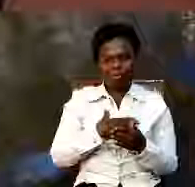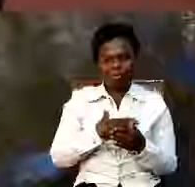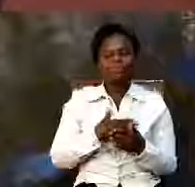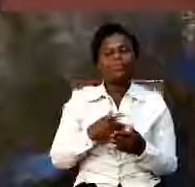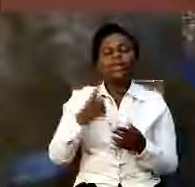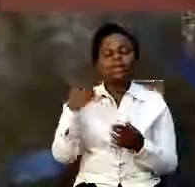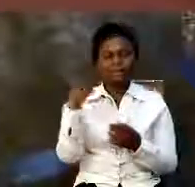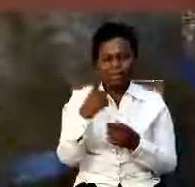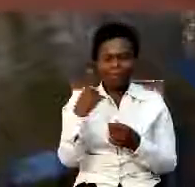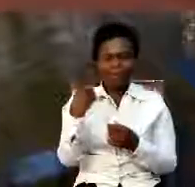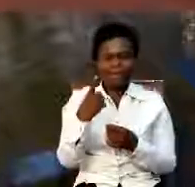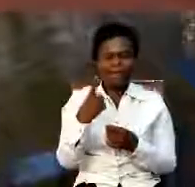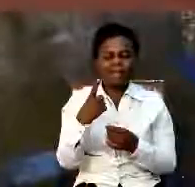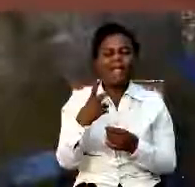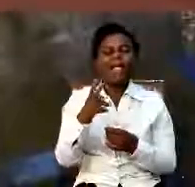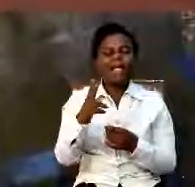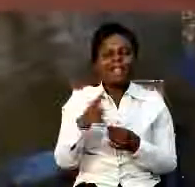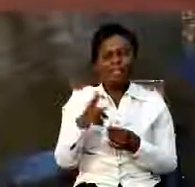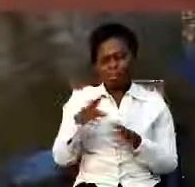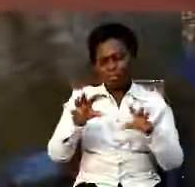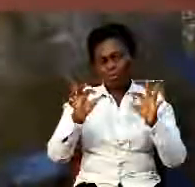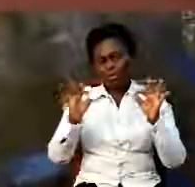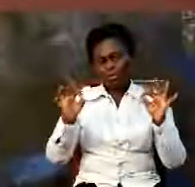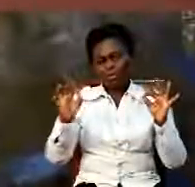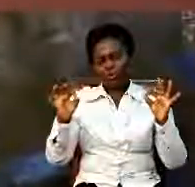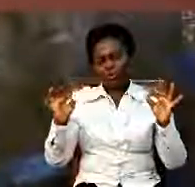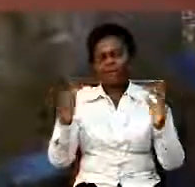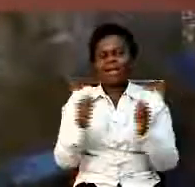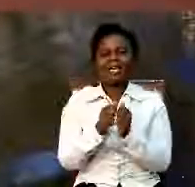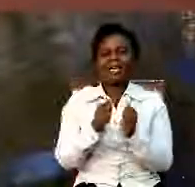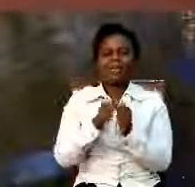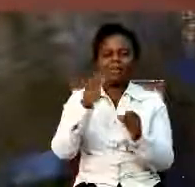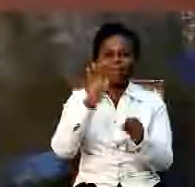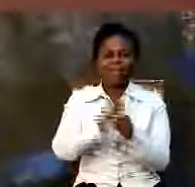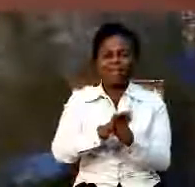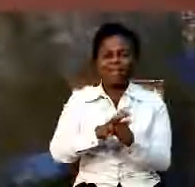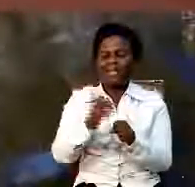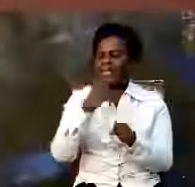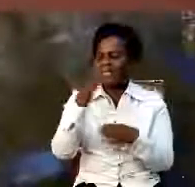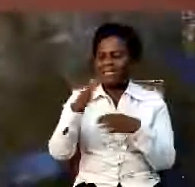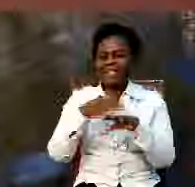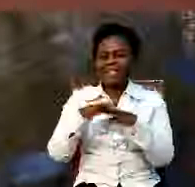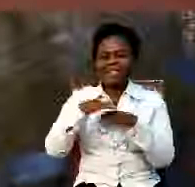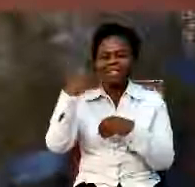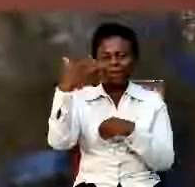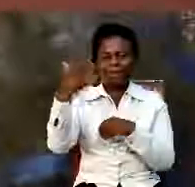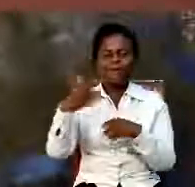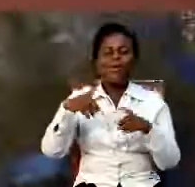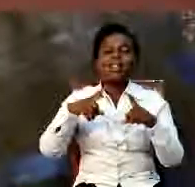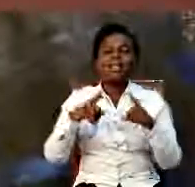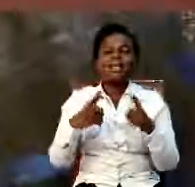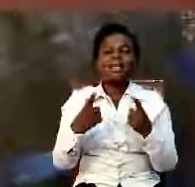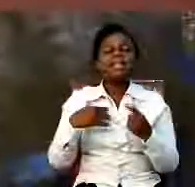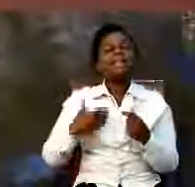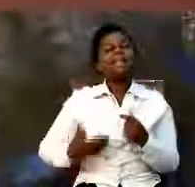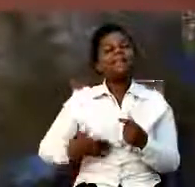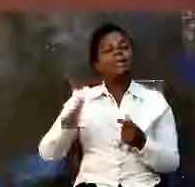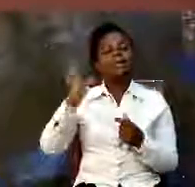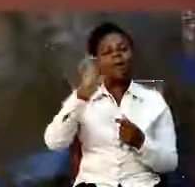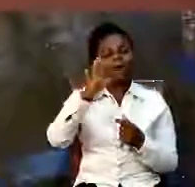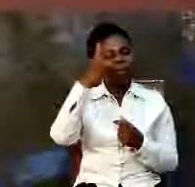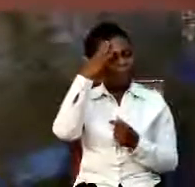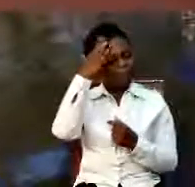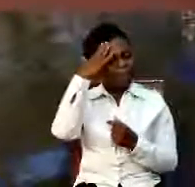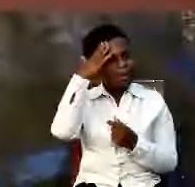ya pekee. Halafu yuko vizuri katika mambo mengi. Sitaki kwenda huko ni mambo gani. Lakini mke wako